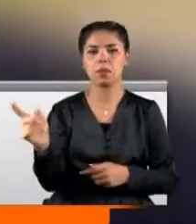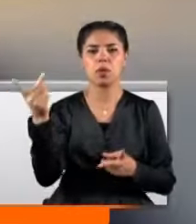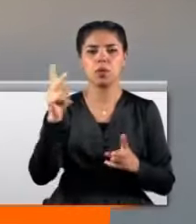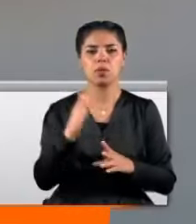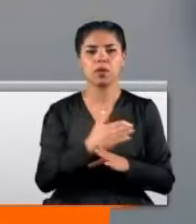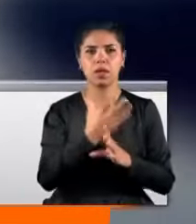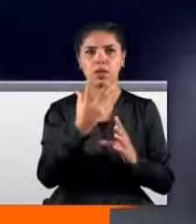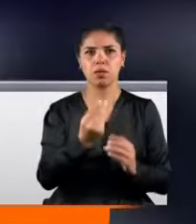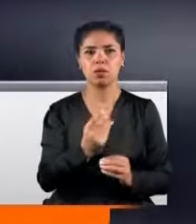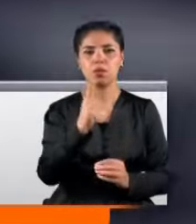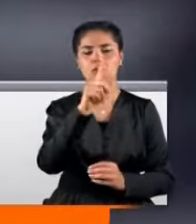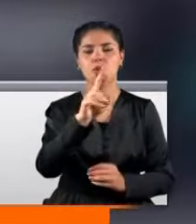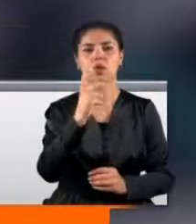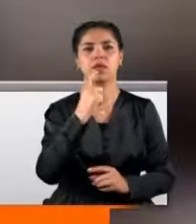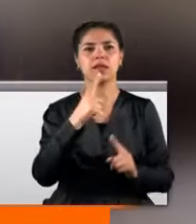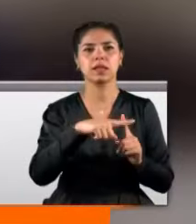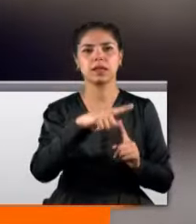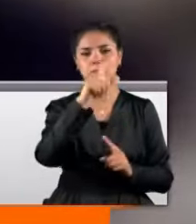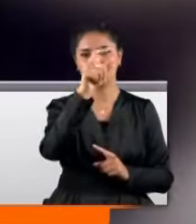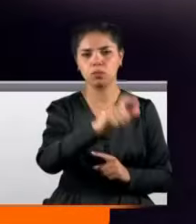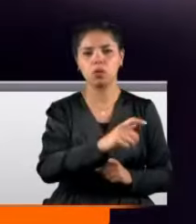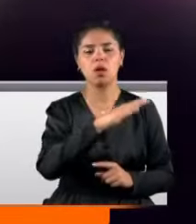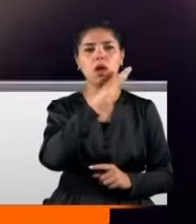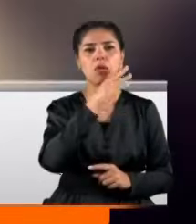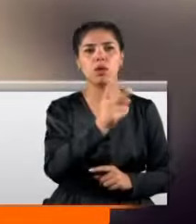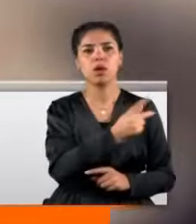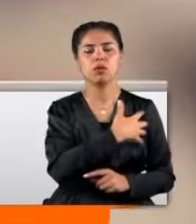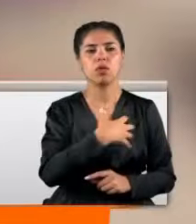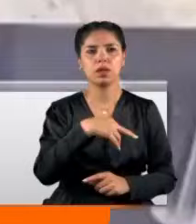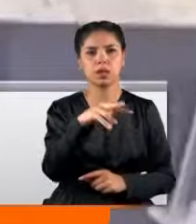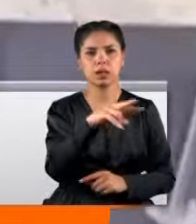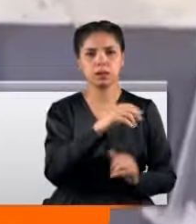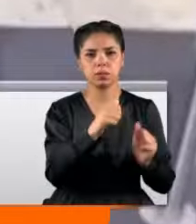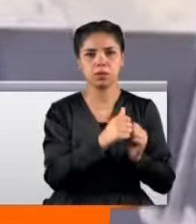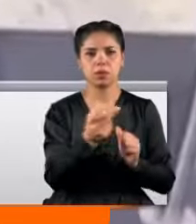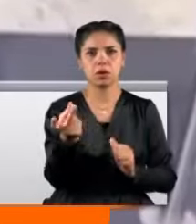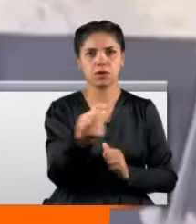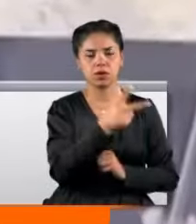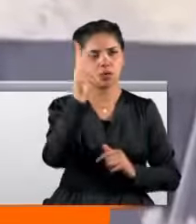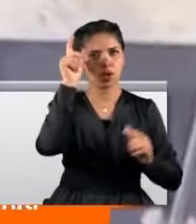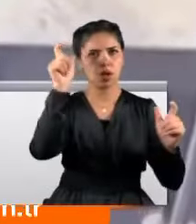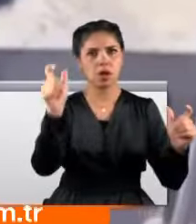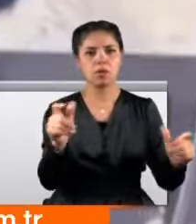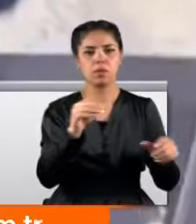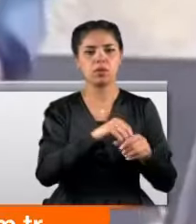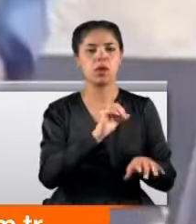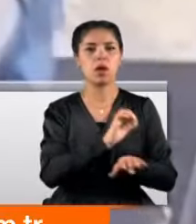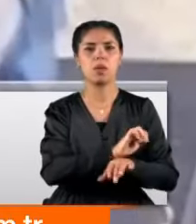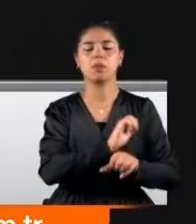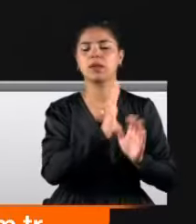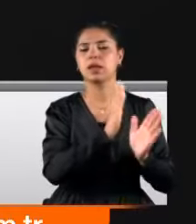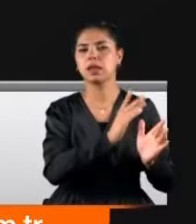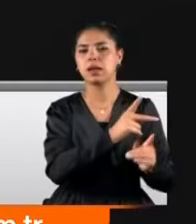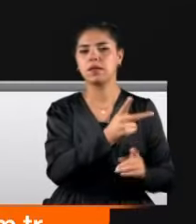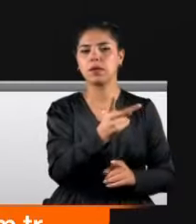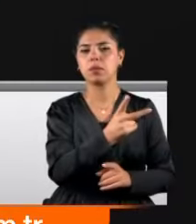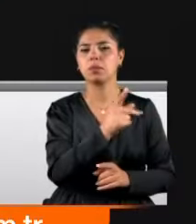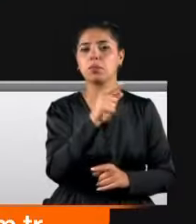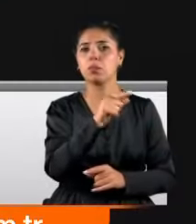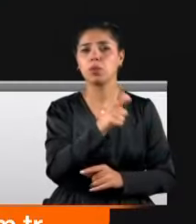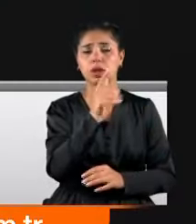17 yaşındaki Timur Cihan Timur ve onu yurt dışına kaçıran annesi Eylem Tok, firar ettikleri Amerika'da hala tutuklu. Sessizliğini koruyan